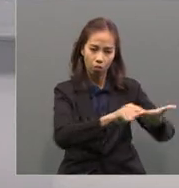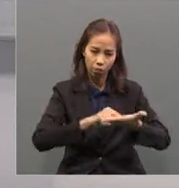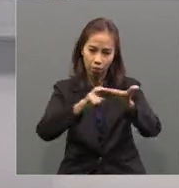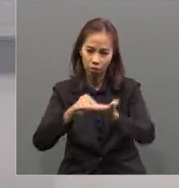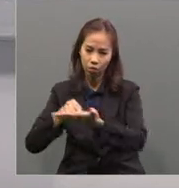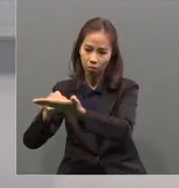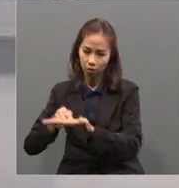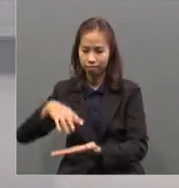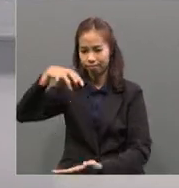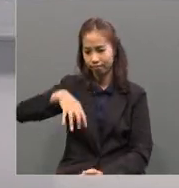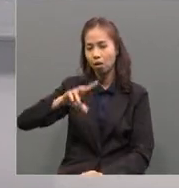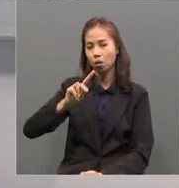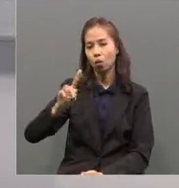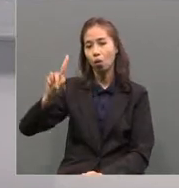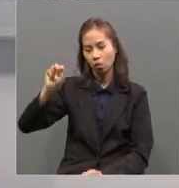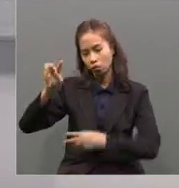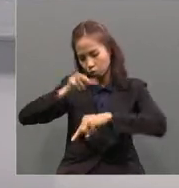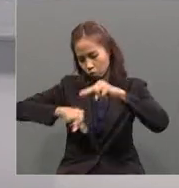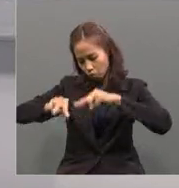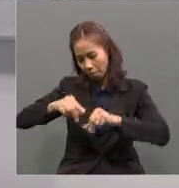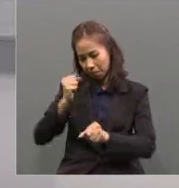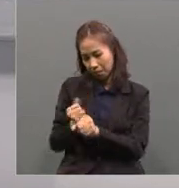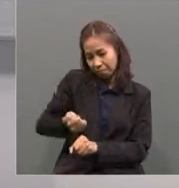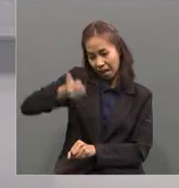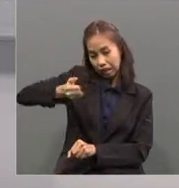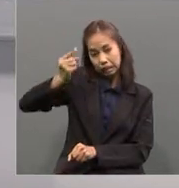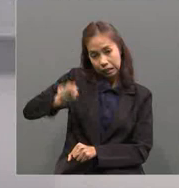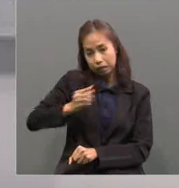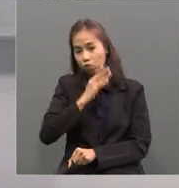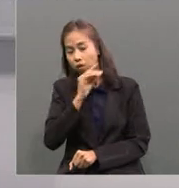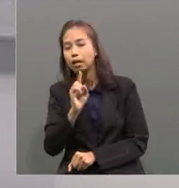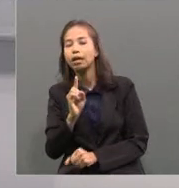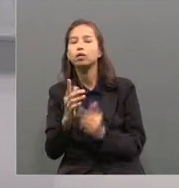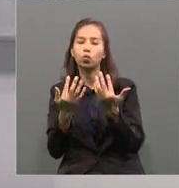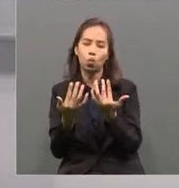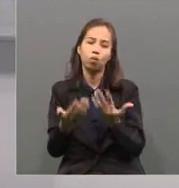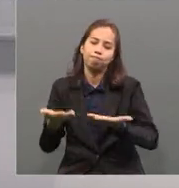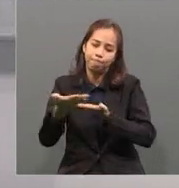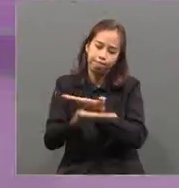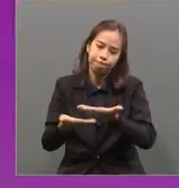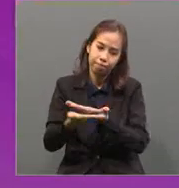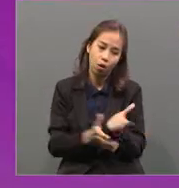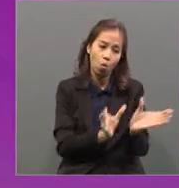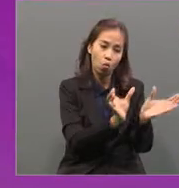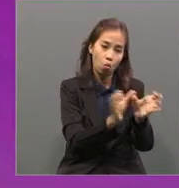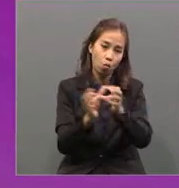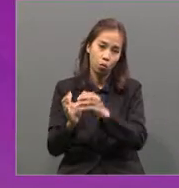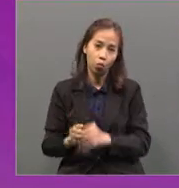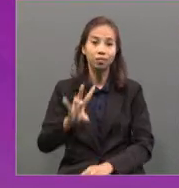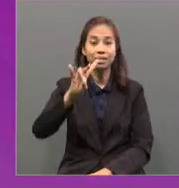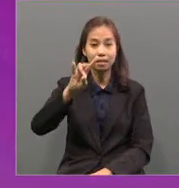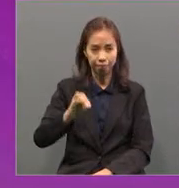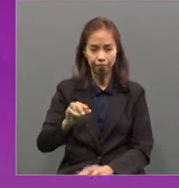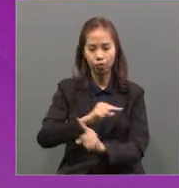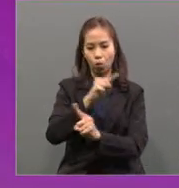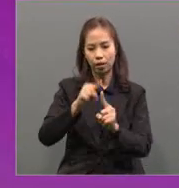ไปตรวจสอบว่ามันสามารถที่จะทำได้จริงไห ม นะคะทางกกต.เองก็เตรียมถกนโยบายหาเสียง70พรรคค่ะในวันที่25เม